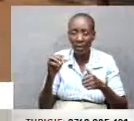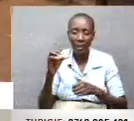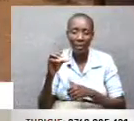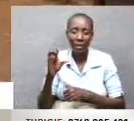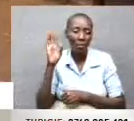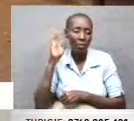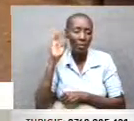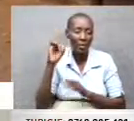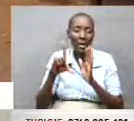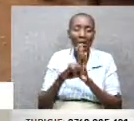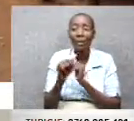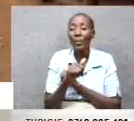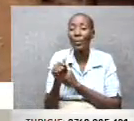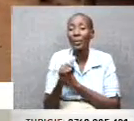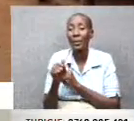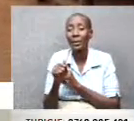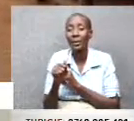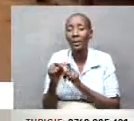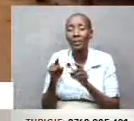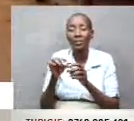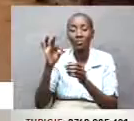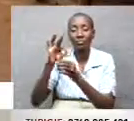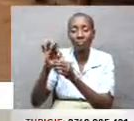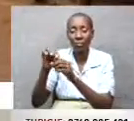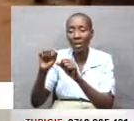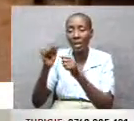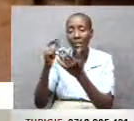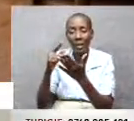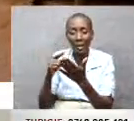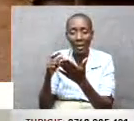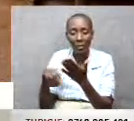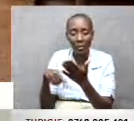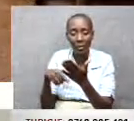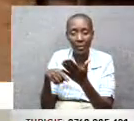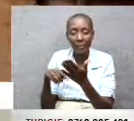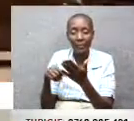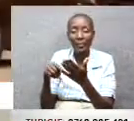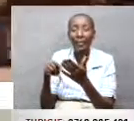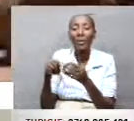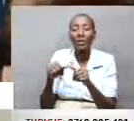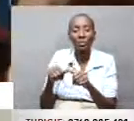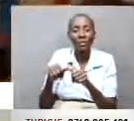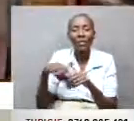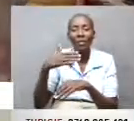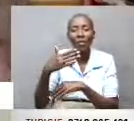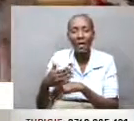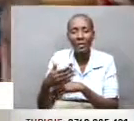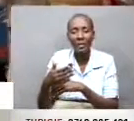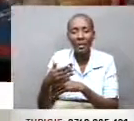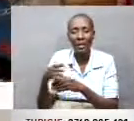period. Hata hivyo, uchaguzi mdogo utafanyika katika wadi ya Batalu baada ya nafasi hiyo kuwekwa